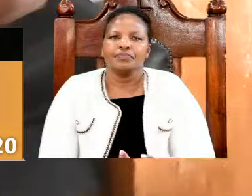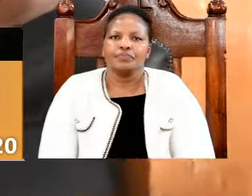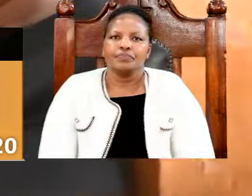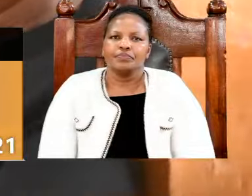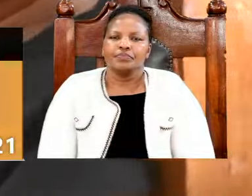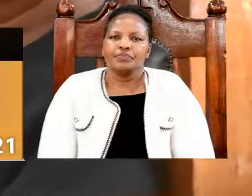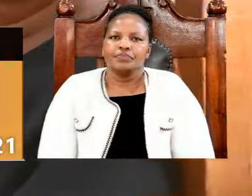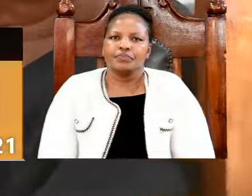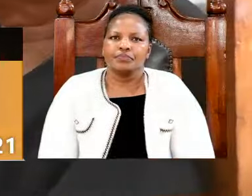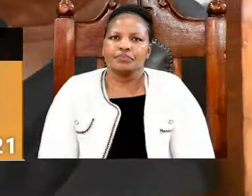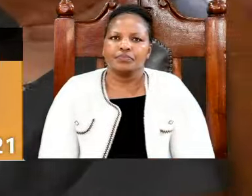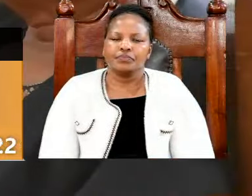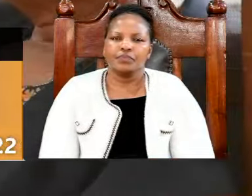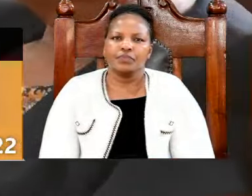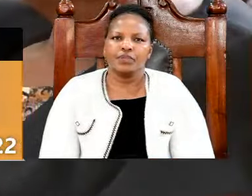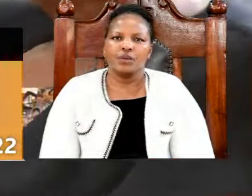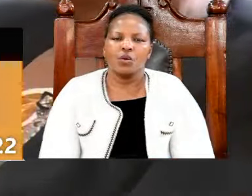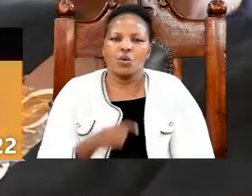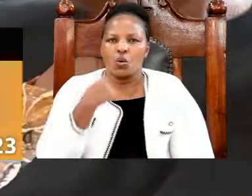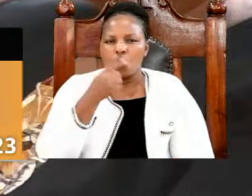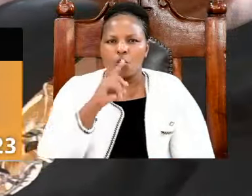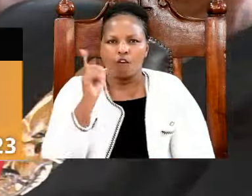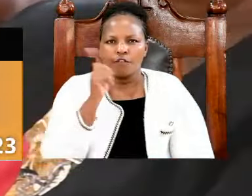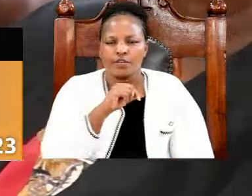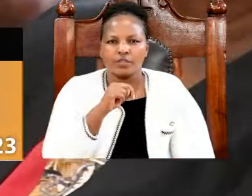Wale ambao walifanya form 4 last year,